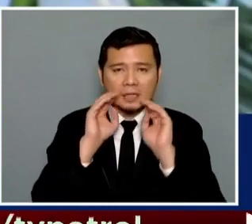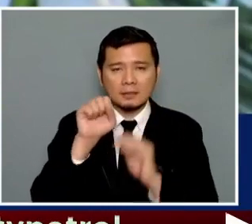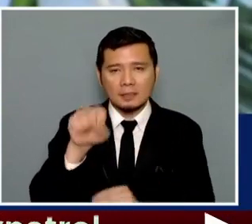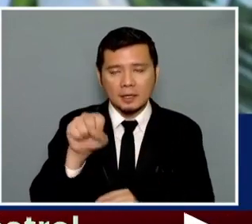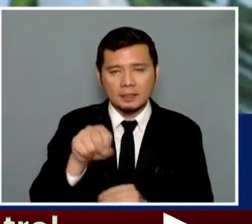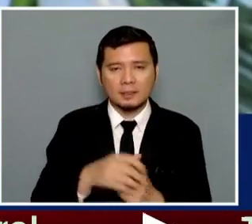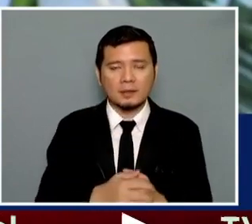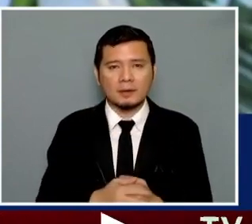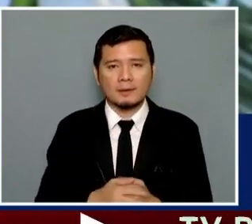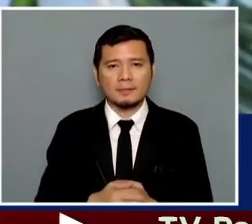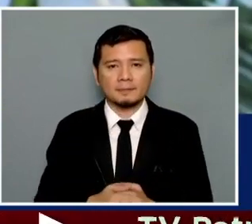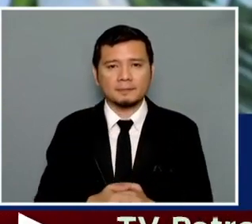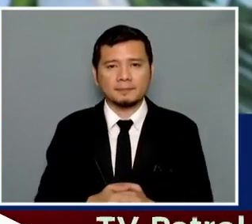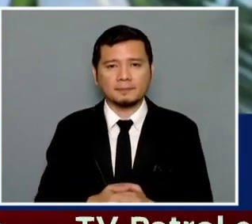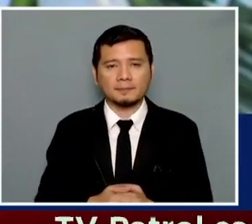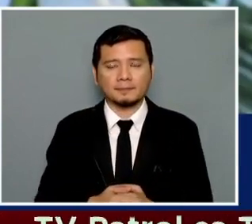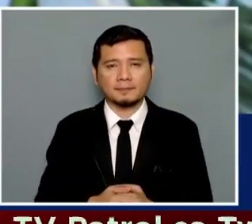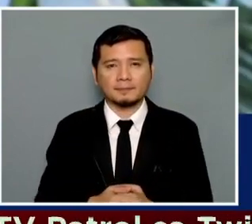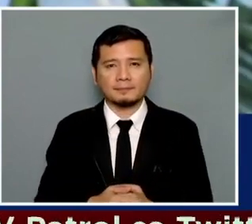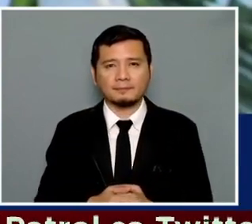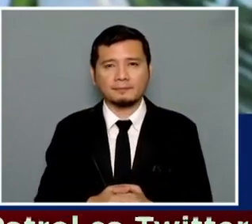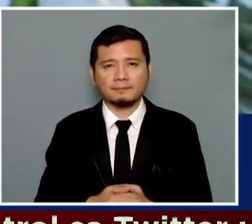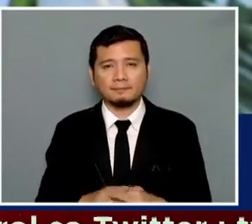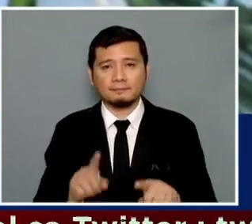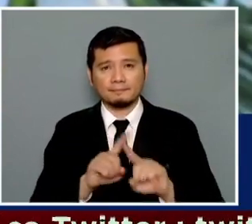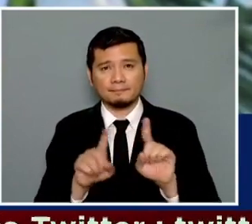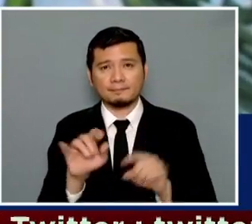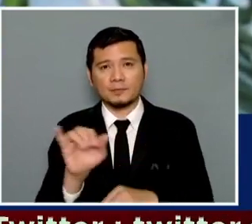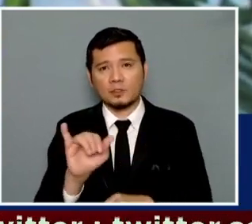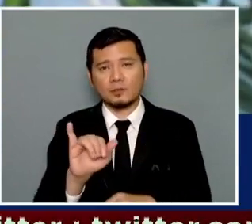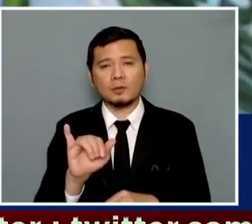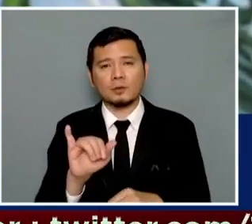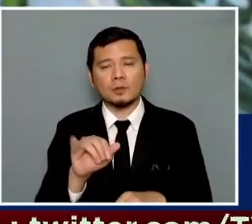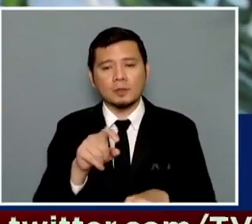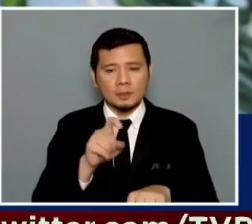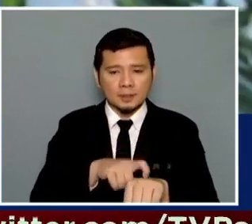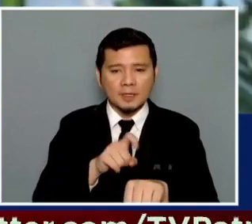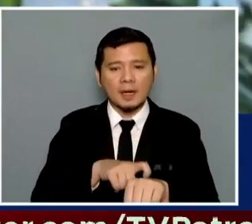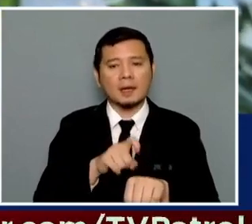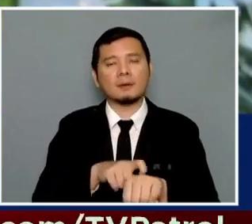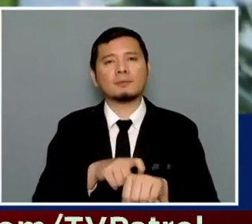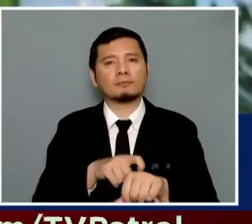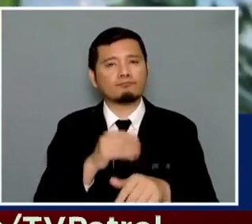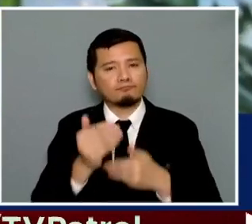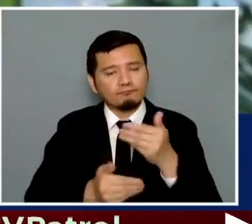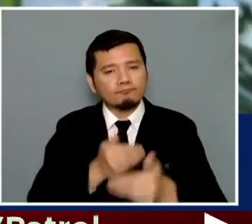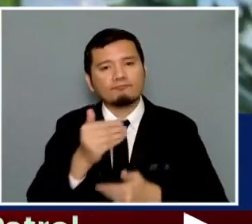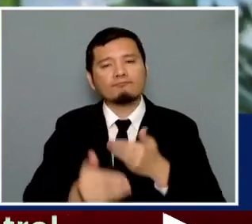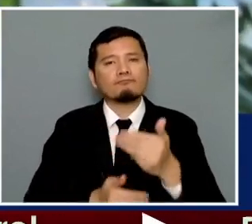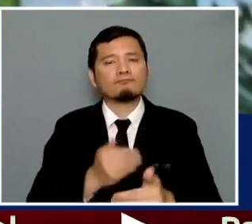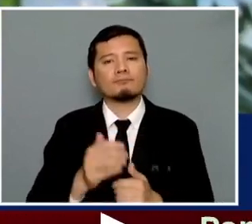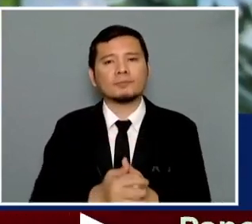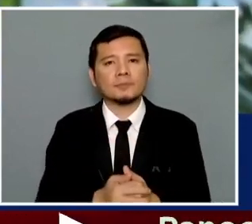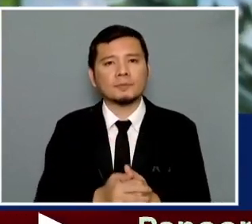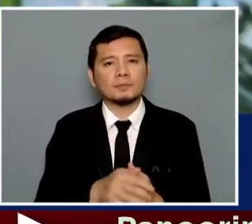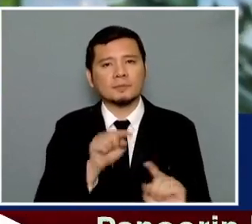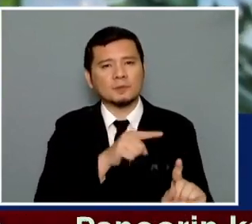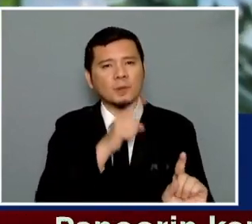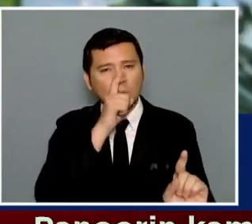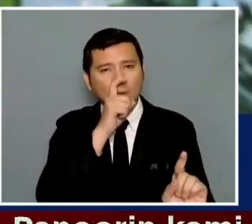time, siguro time to rest na rin. Medyo may edad na rin ang ninang. Tapos at